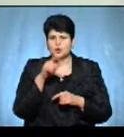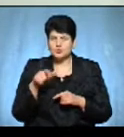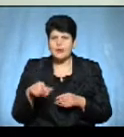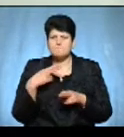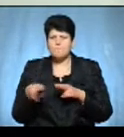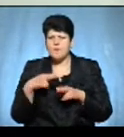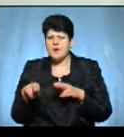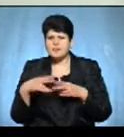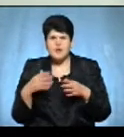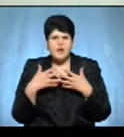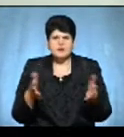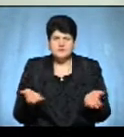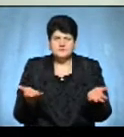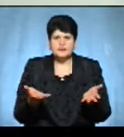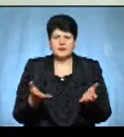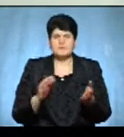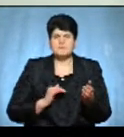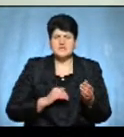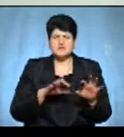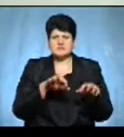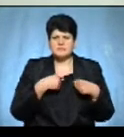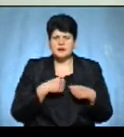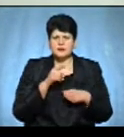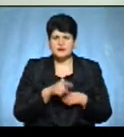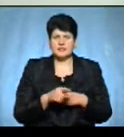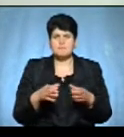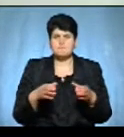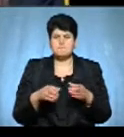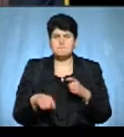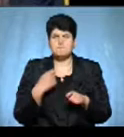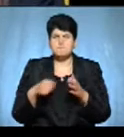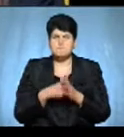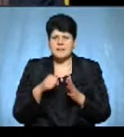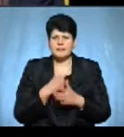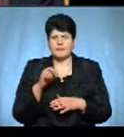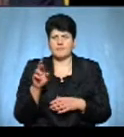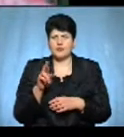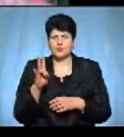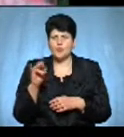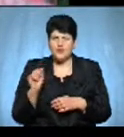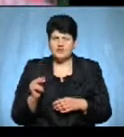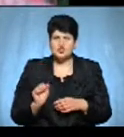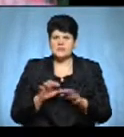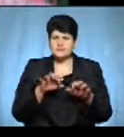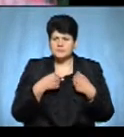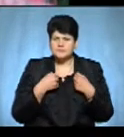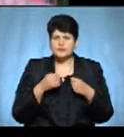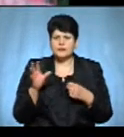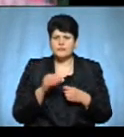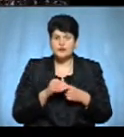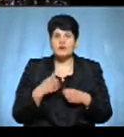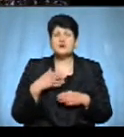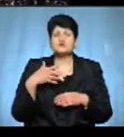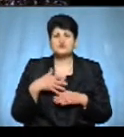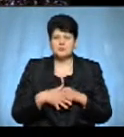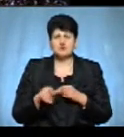пропадали, викрадали, віджимали бізнеси, ця злочинна банда Януковича. Ось, я вже зрозумів, що